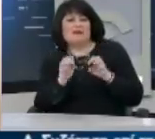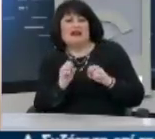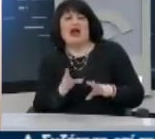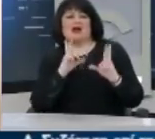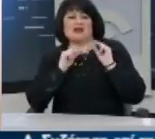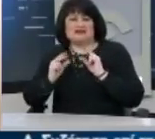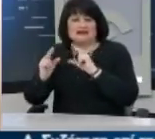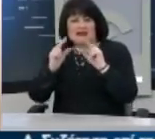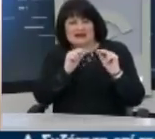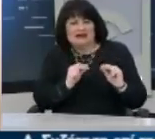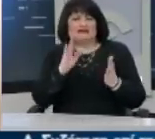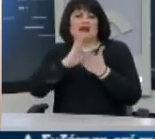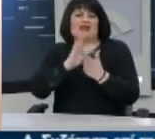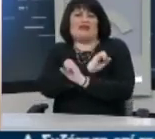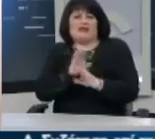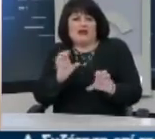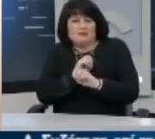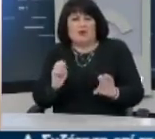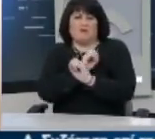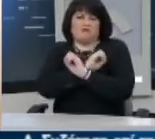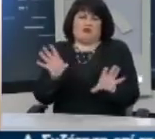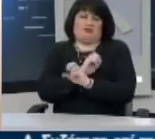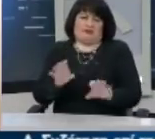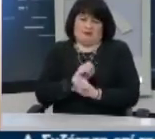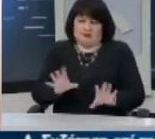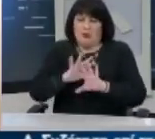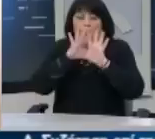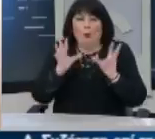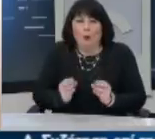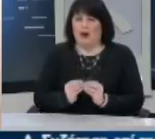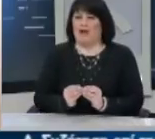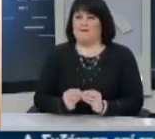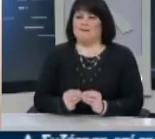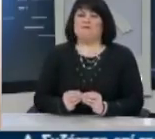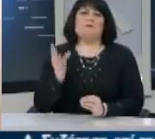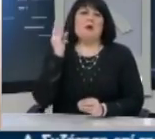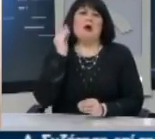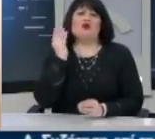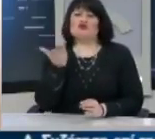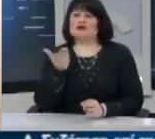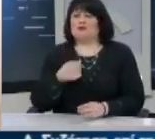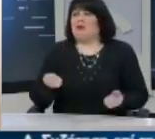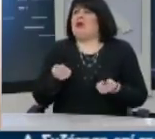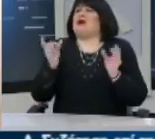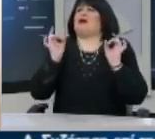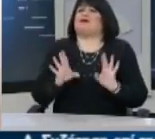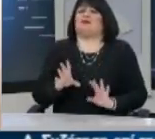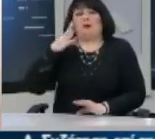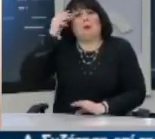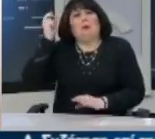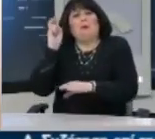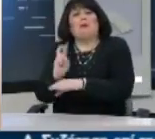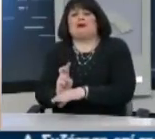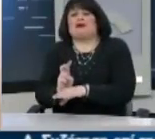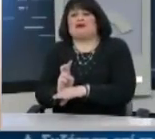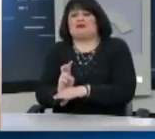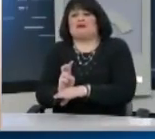συζητήσεων δημοσιεύσεων ποιήσεως διότι κάπου άκουσα ότι δεν έγινε και τίποτα κάπου ξεχάστηκε αυτό το